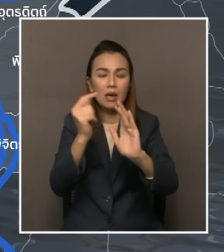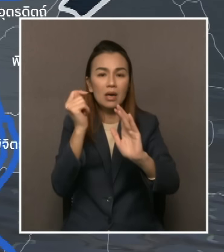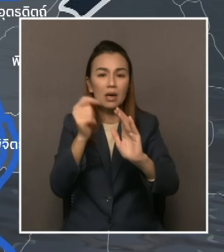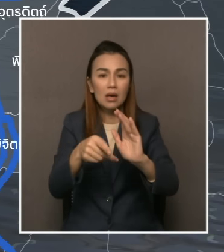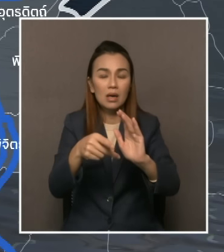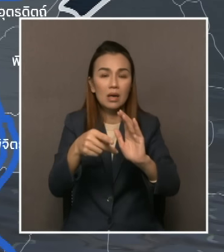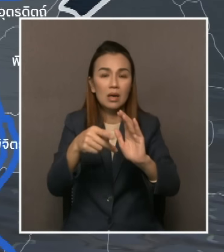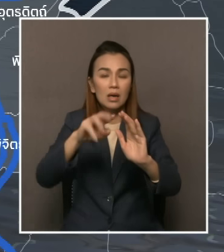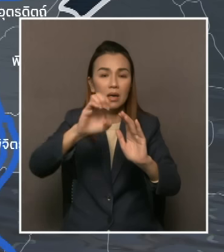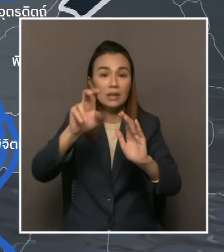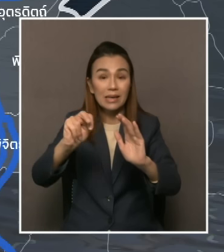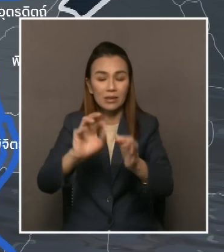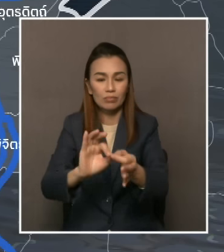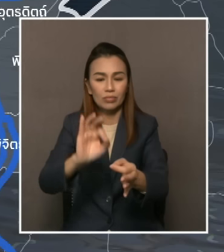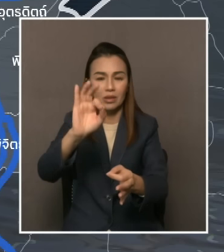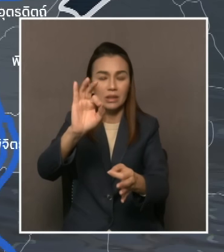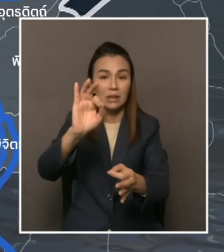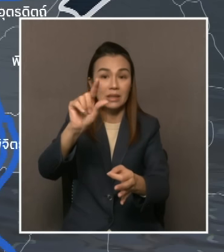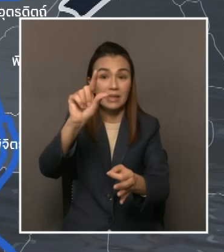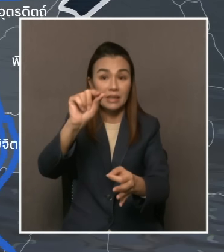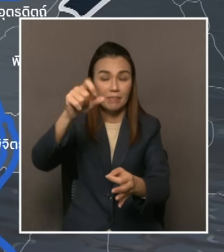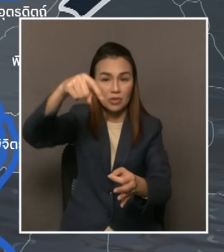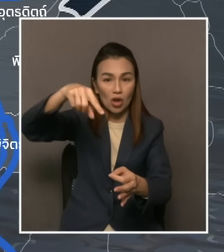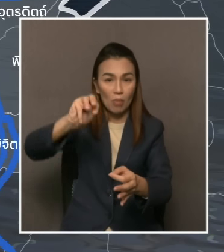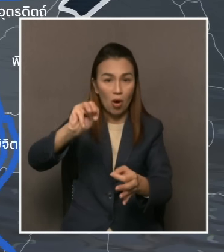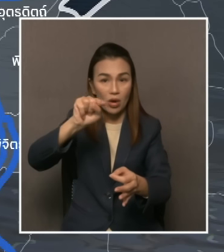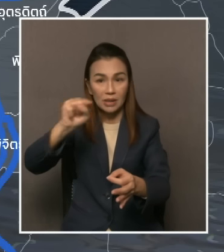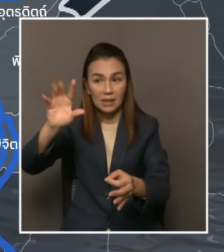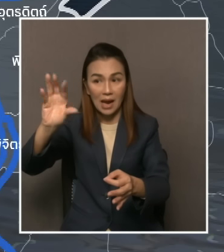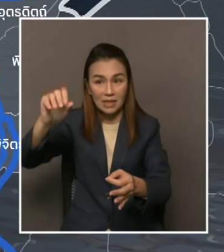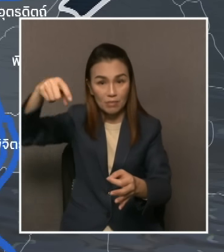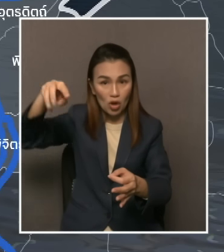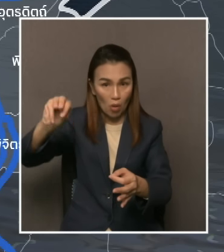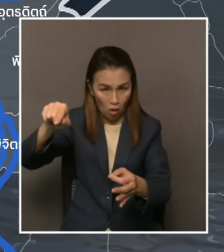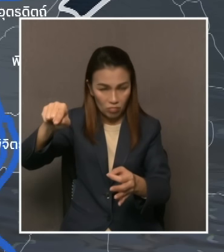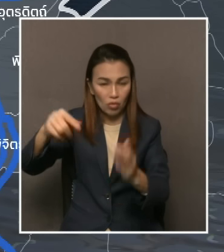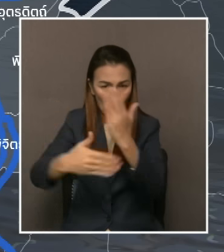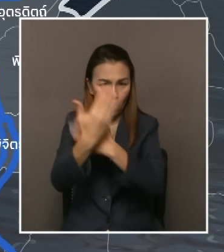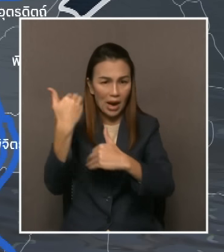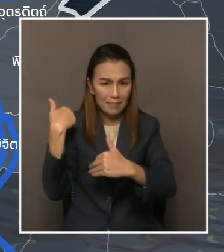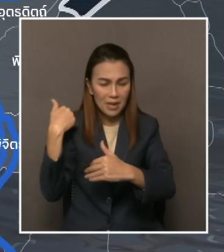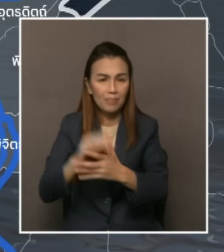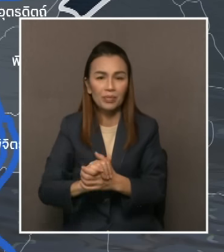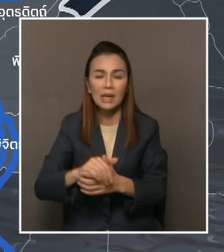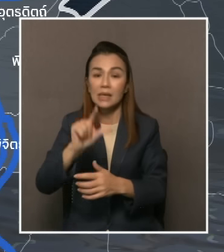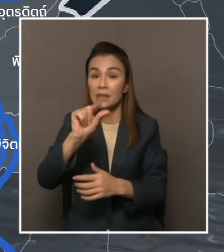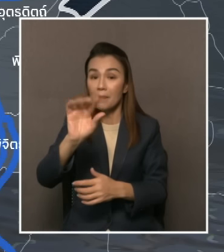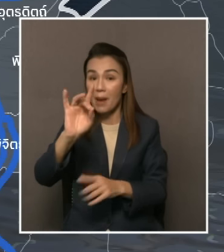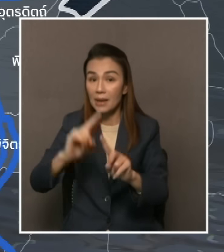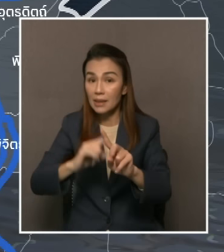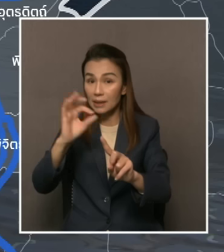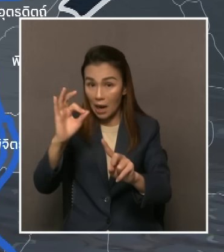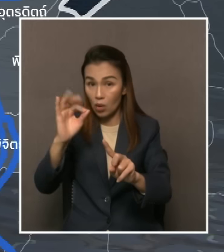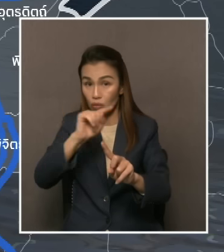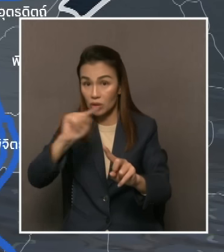20-50 ครัก็จะเป็ในช่วงของวนที่ 28 กันยายนนะ